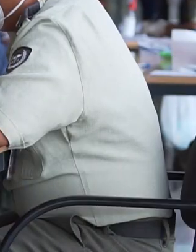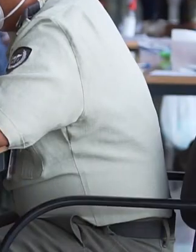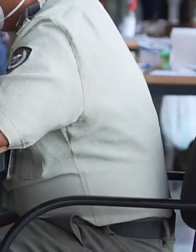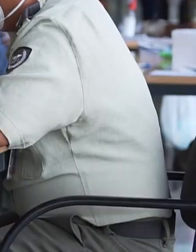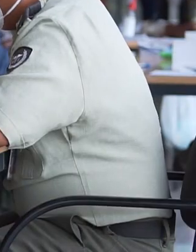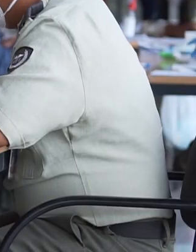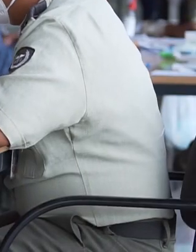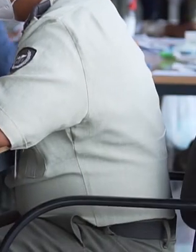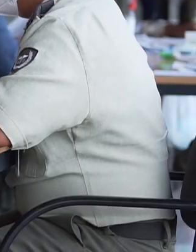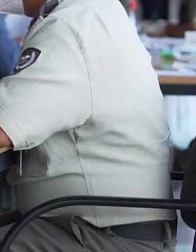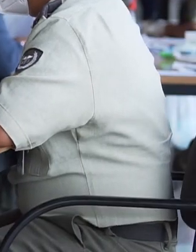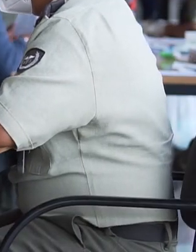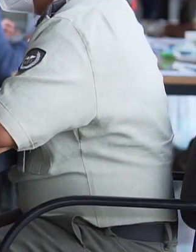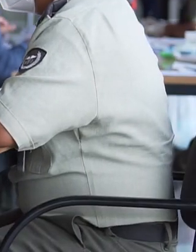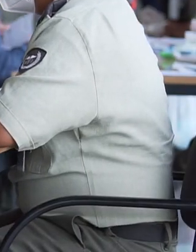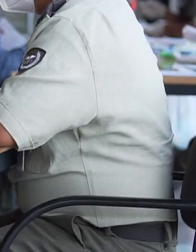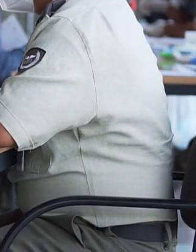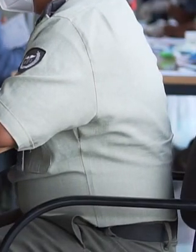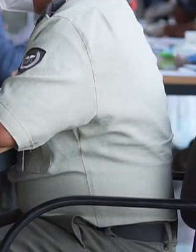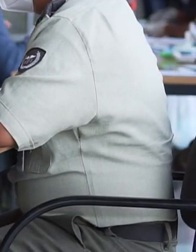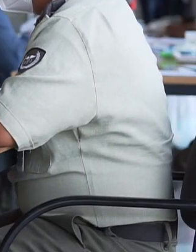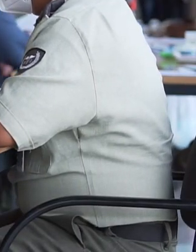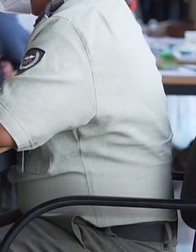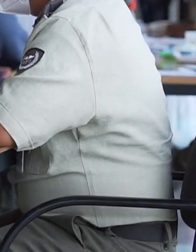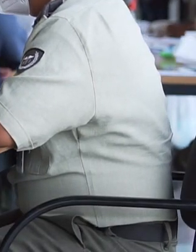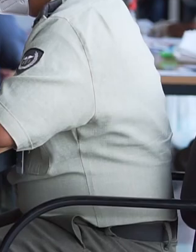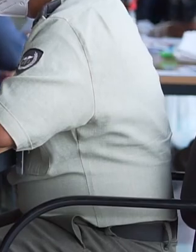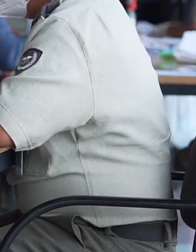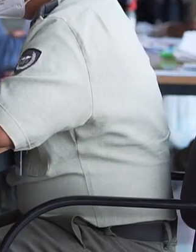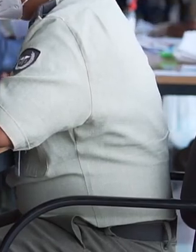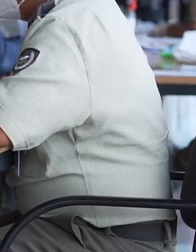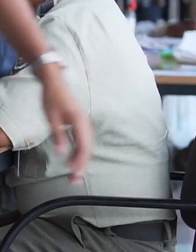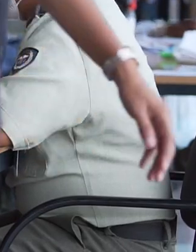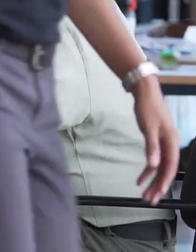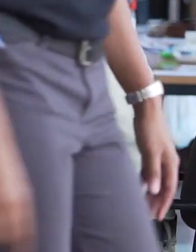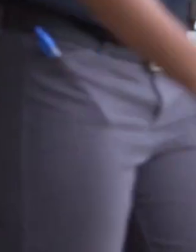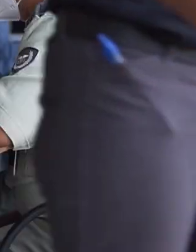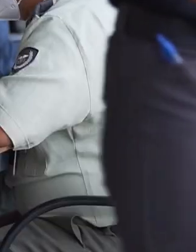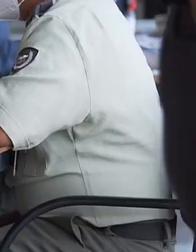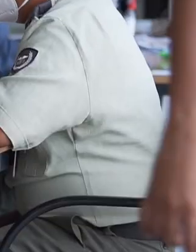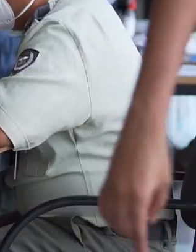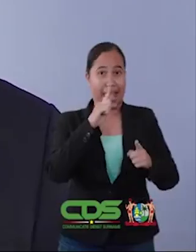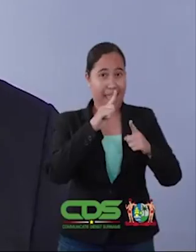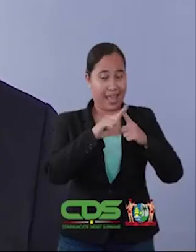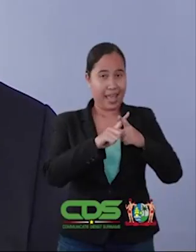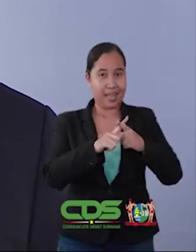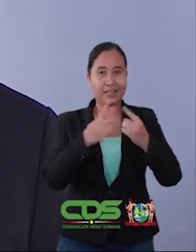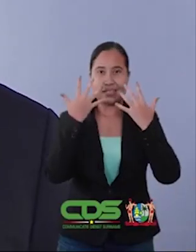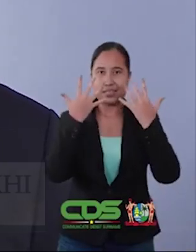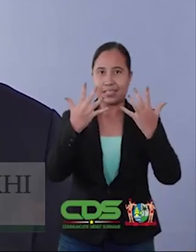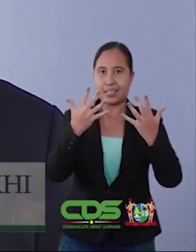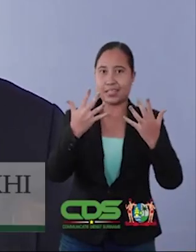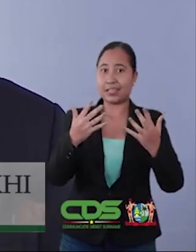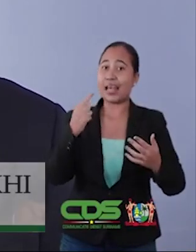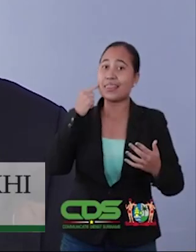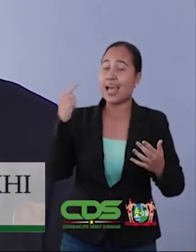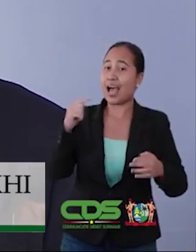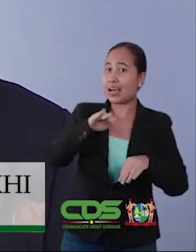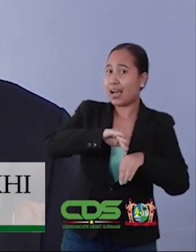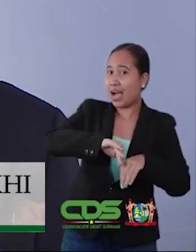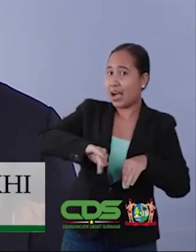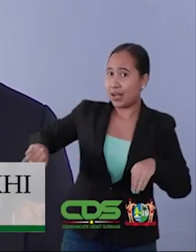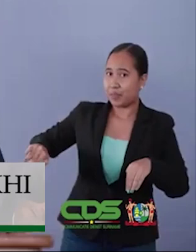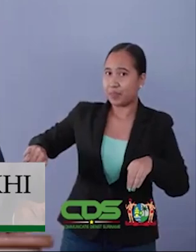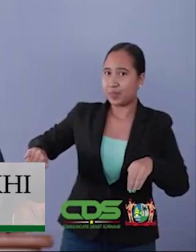van maximaal 72 uur oud en 10 dagen quarantaine volgens de voorschriften van de minister van